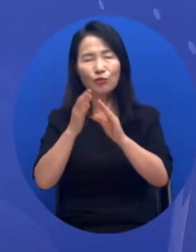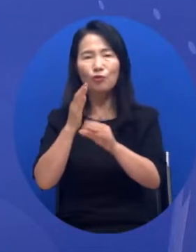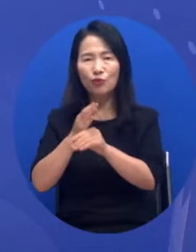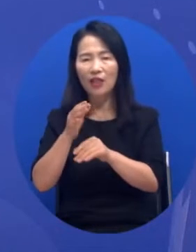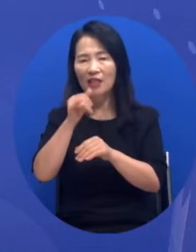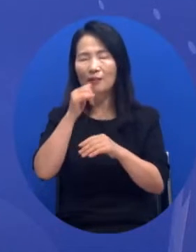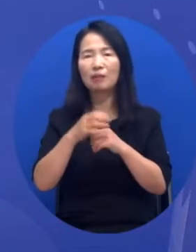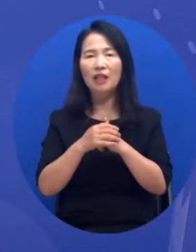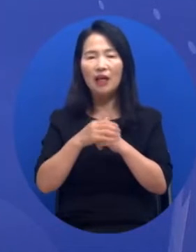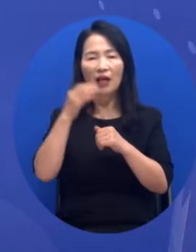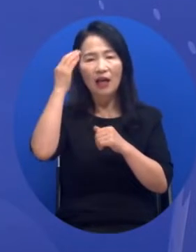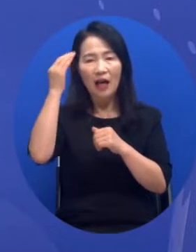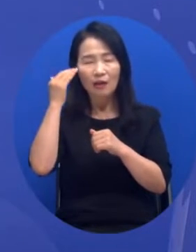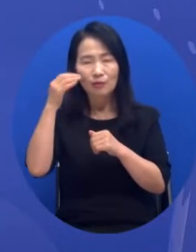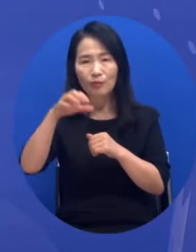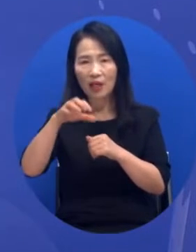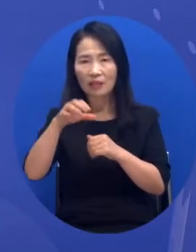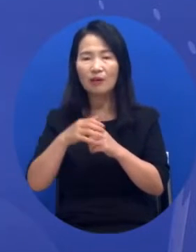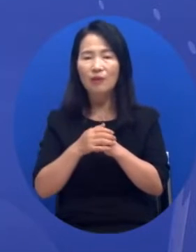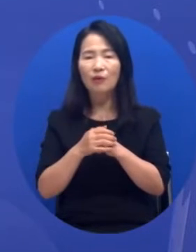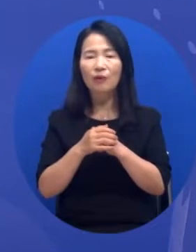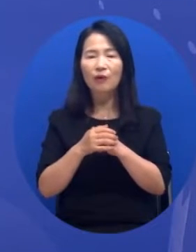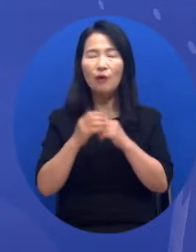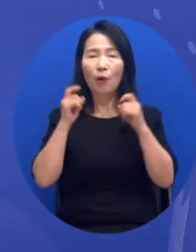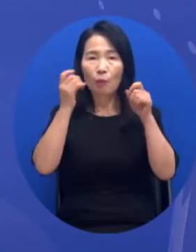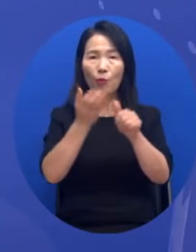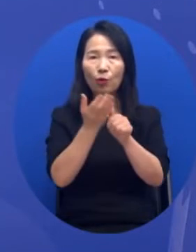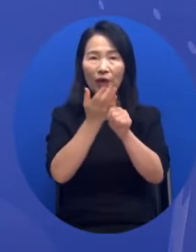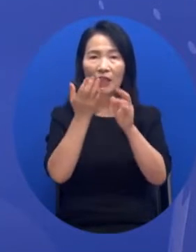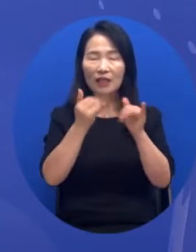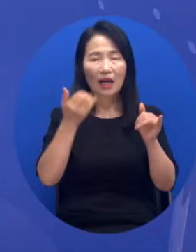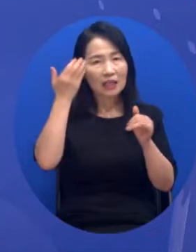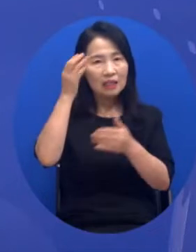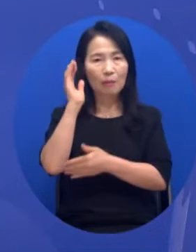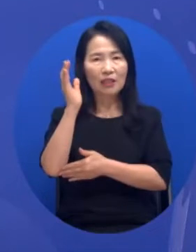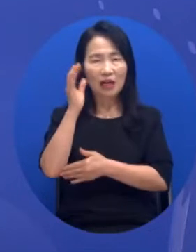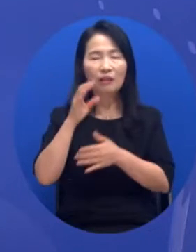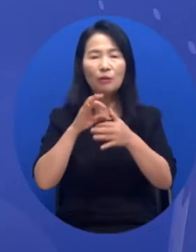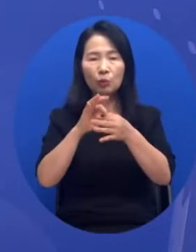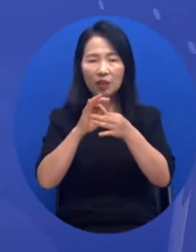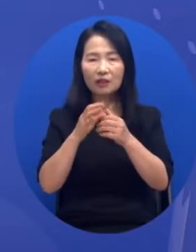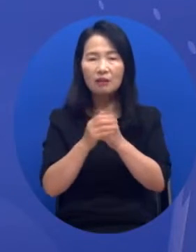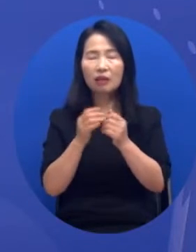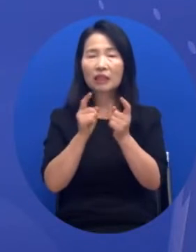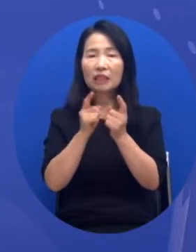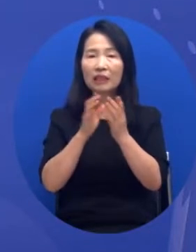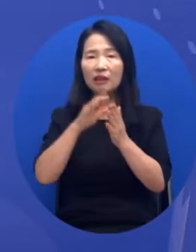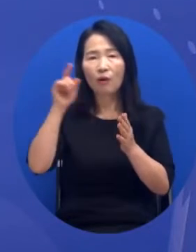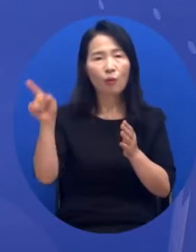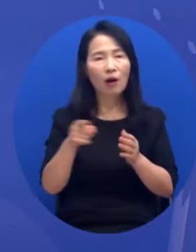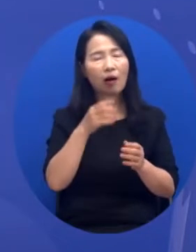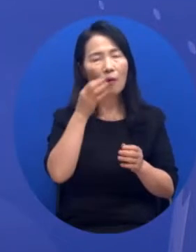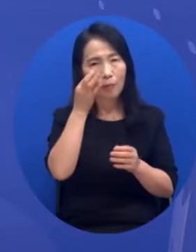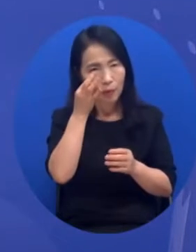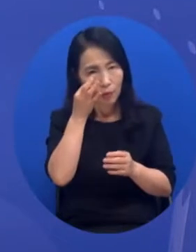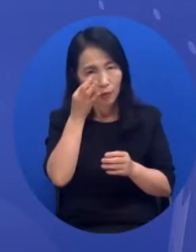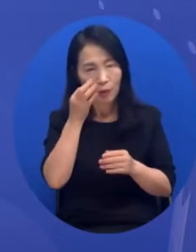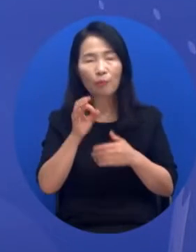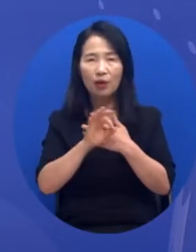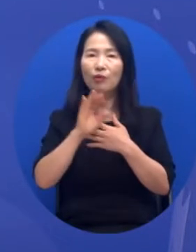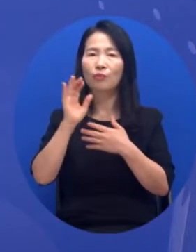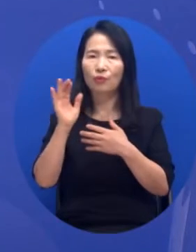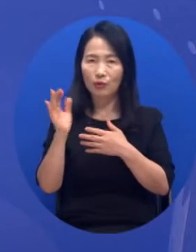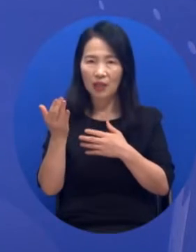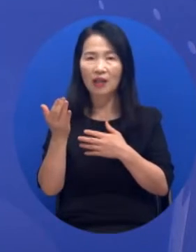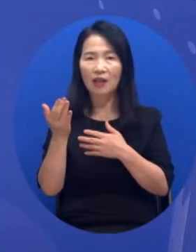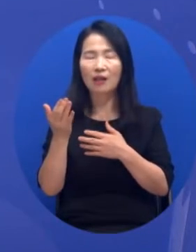우리 한국 같은 경우에도 목회자 세미나를 해서 직접 와서 보고 배울 수 있도록 현장에서 그렇게